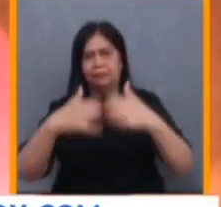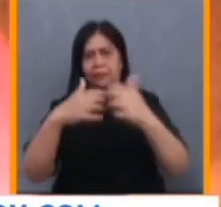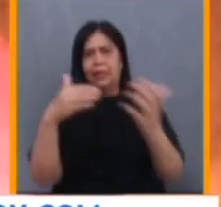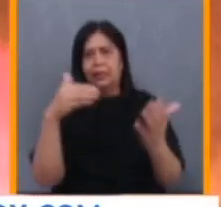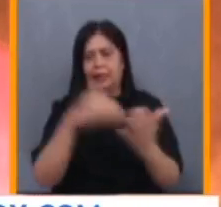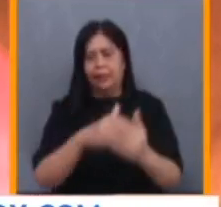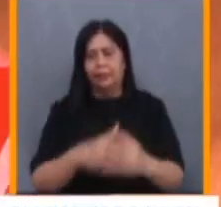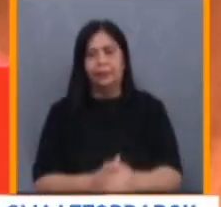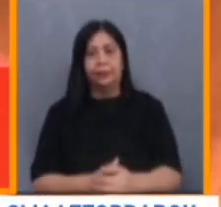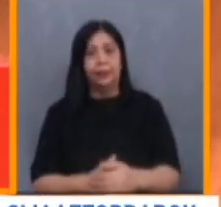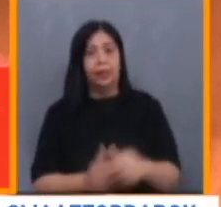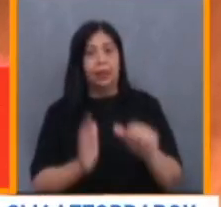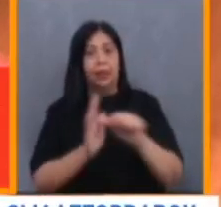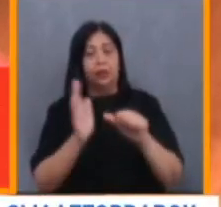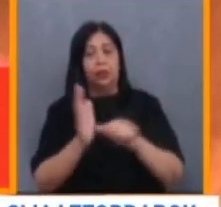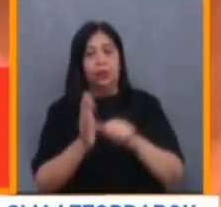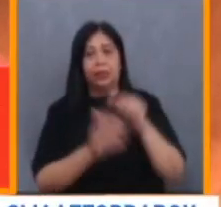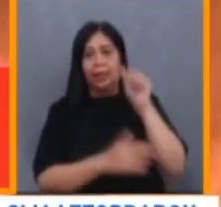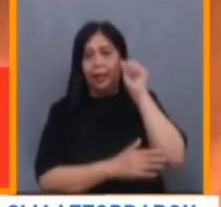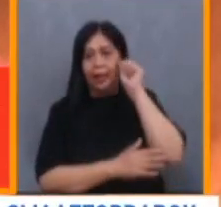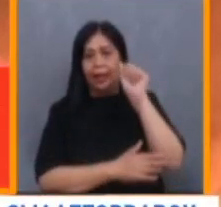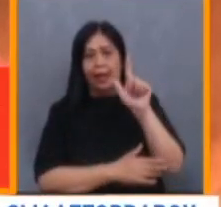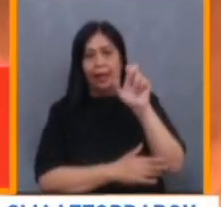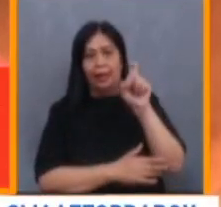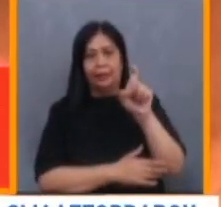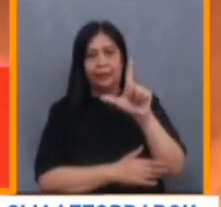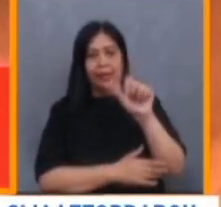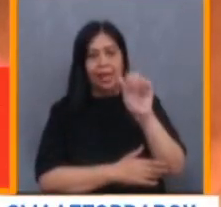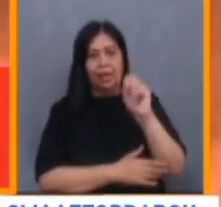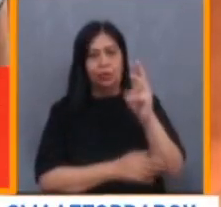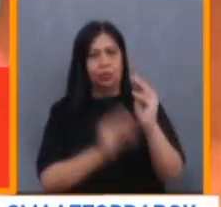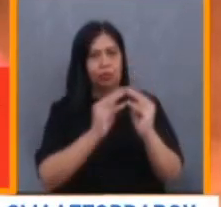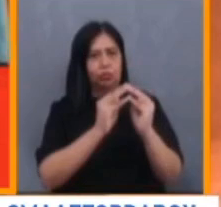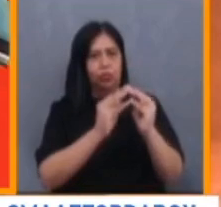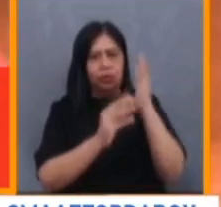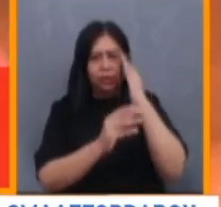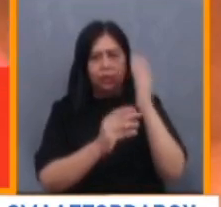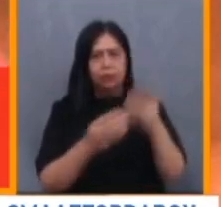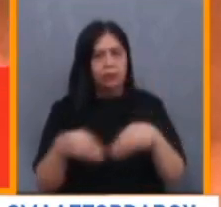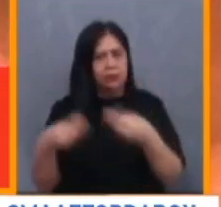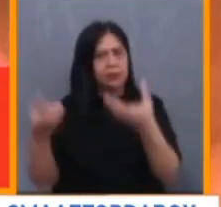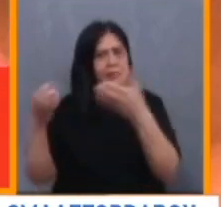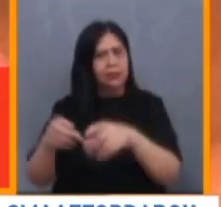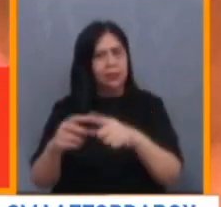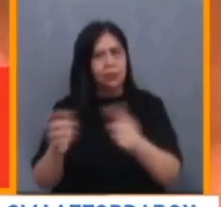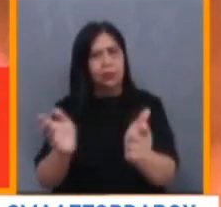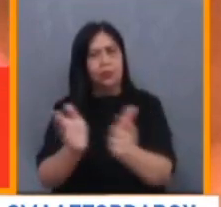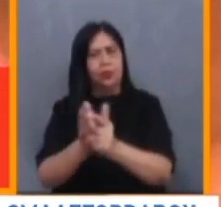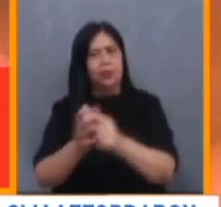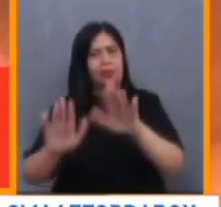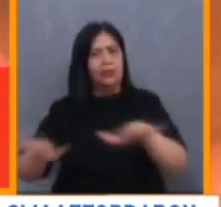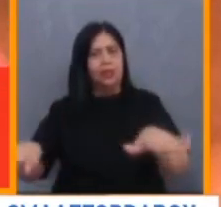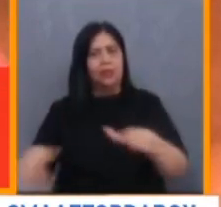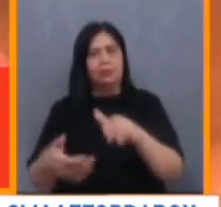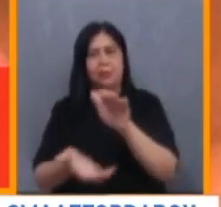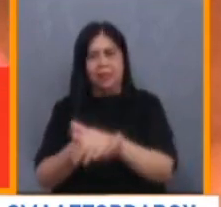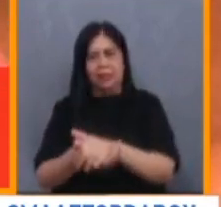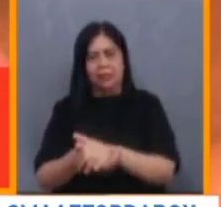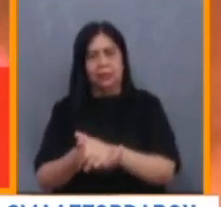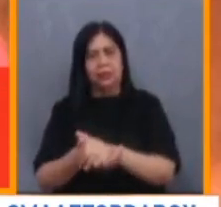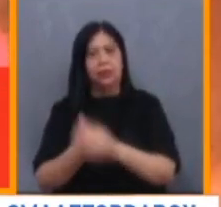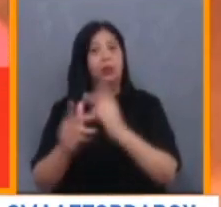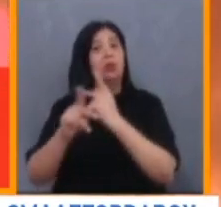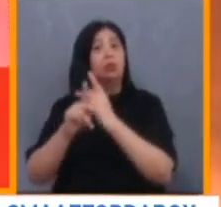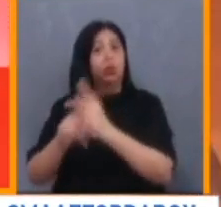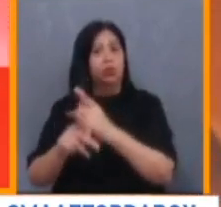Alex Lacson sa Muslim leaders na bigyan ng pagkakataon ng batas na nagbabawal sa child marriage. Mapoprotektahan daw ng batas ang